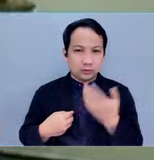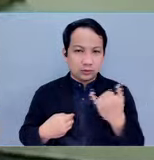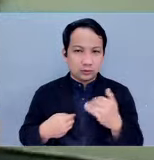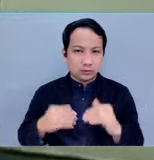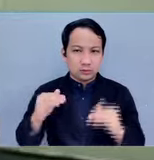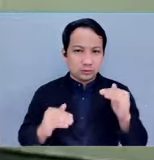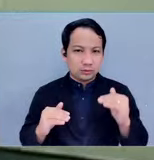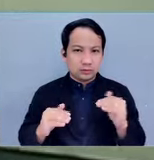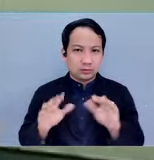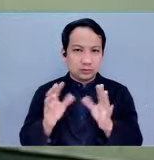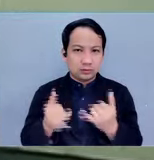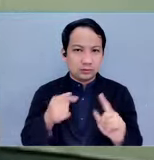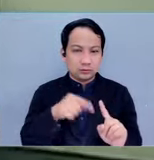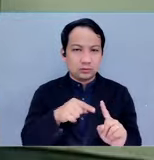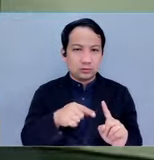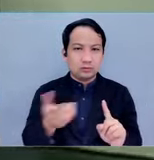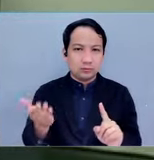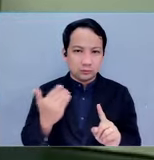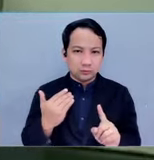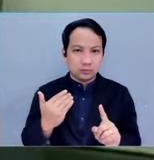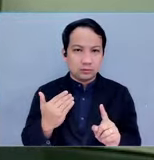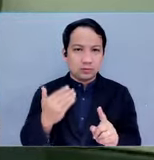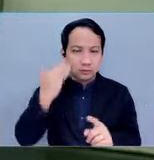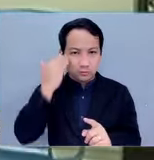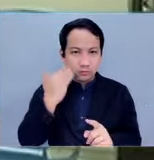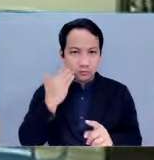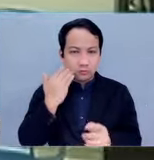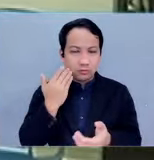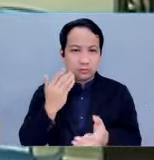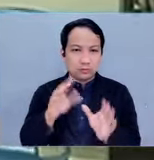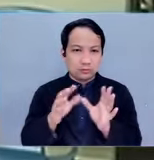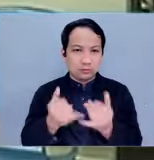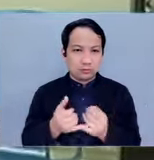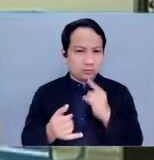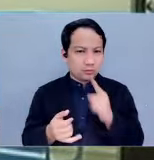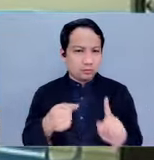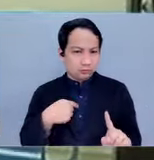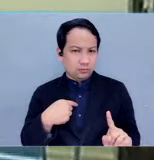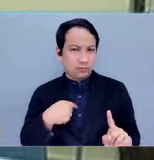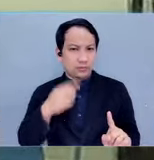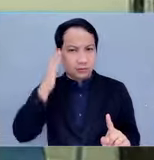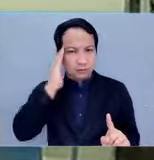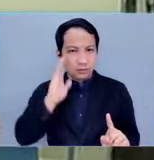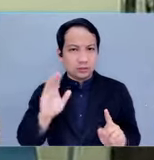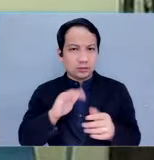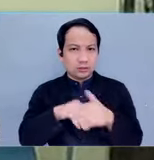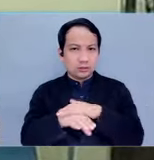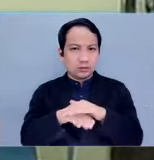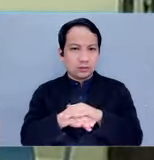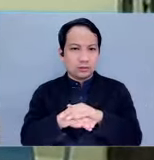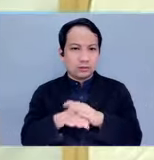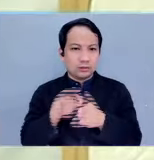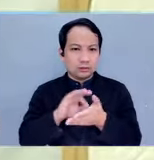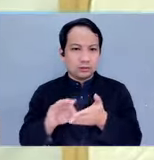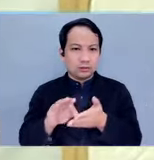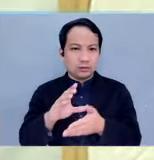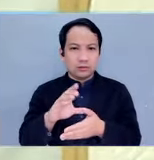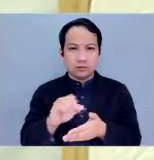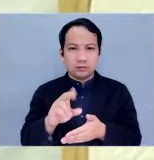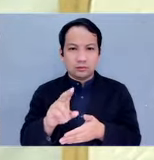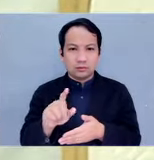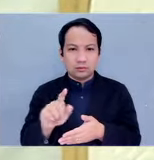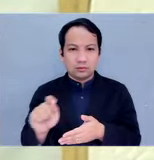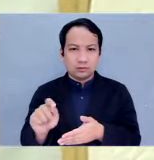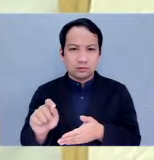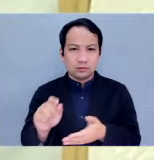kumpanya sa kanila ang hinihingi niya. Itinanggi rin ni alias Joanne na siya lang ang nakakaalam ng access na kanilang account. Ako po ang isa sa mga inilagay